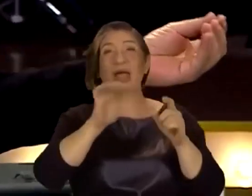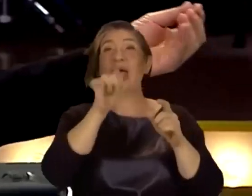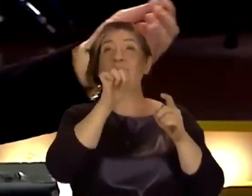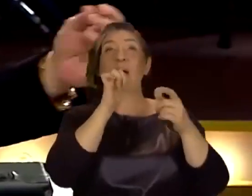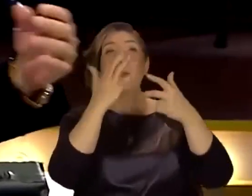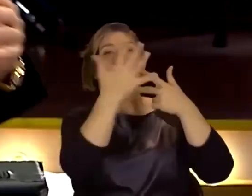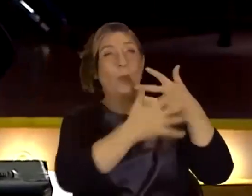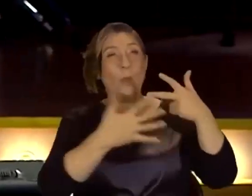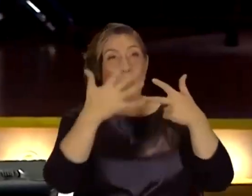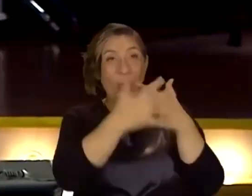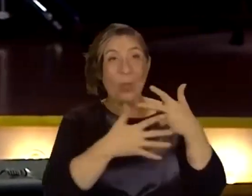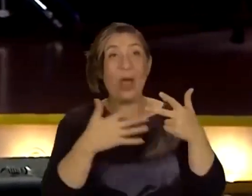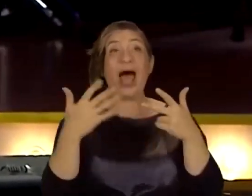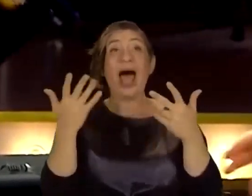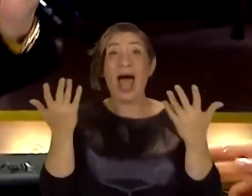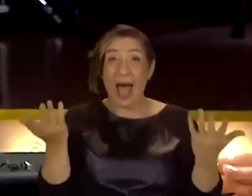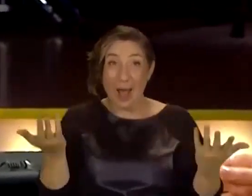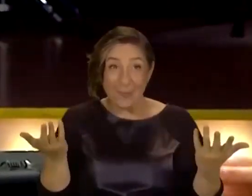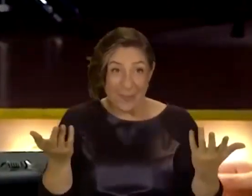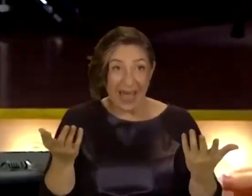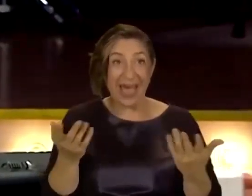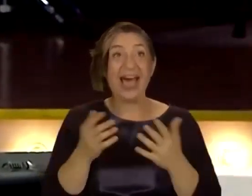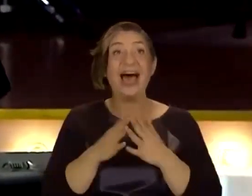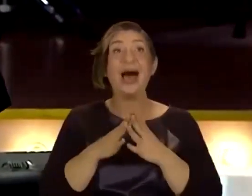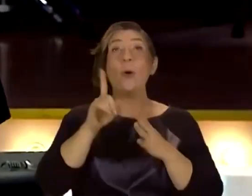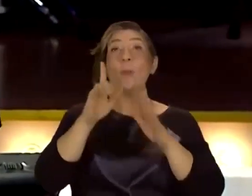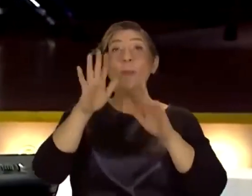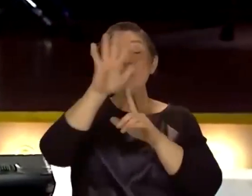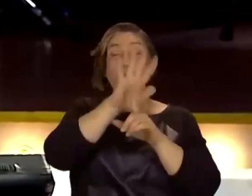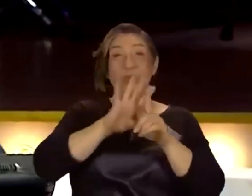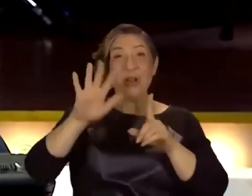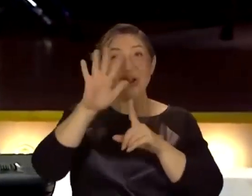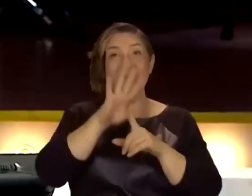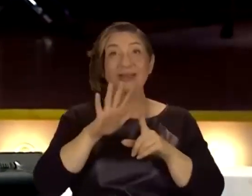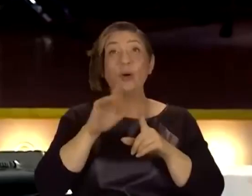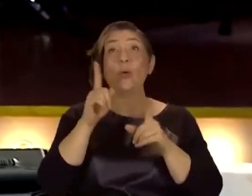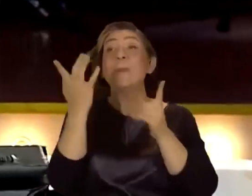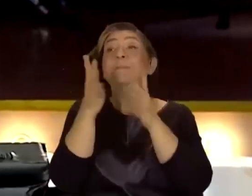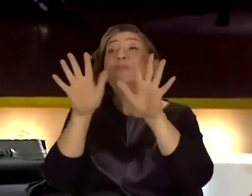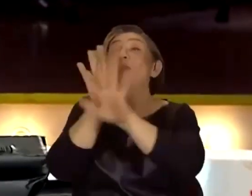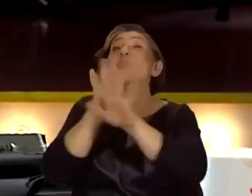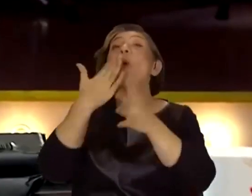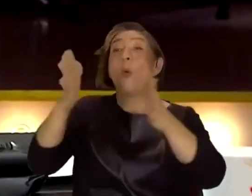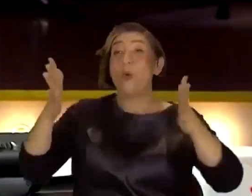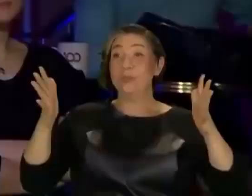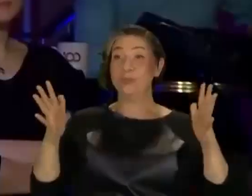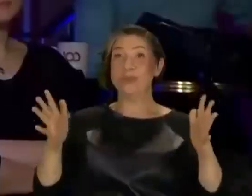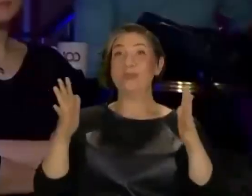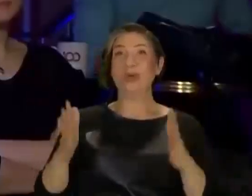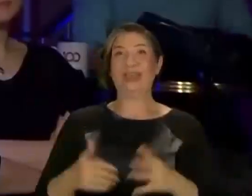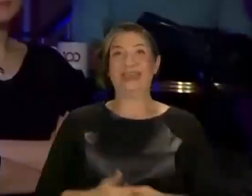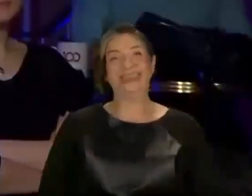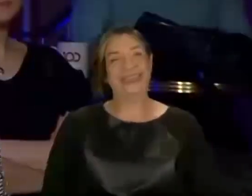mi? Alkolü blurluyorlar. Ama ama o blur, öyle bir blur yok teknolojik